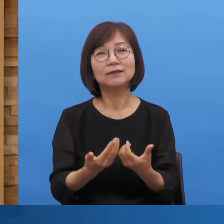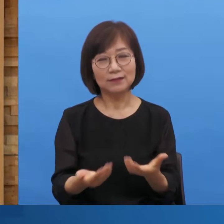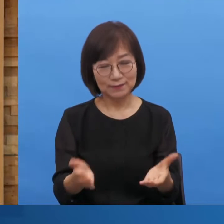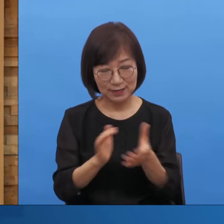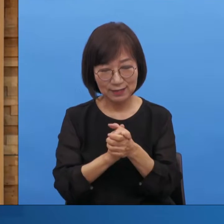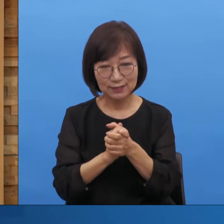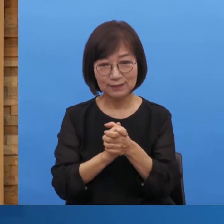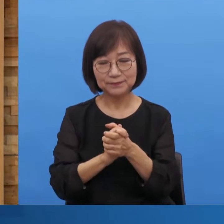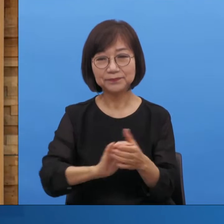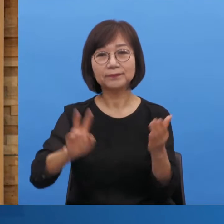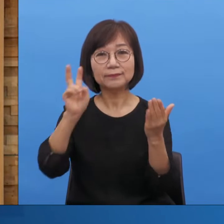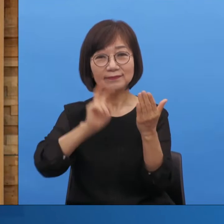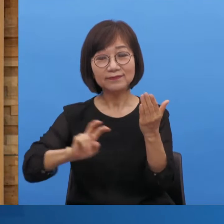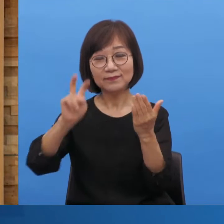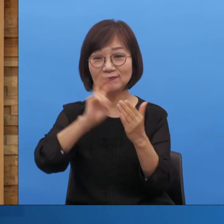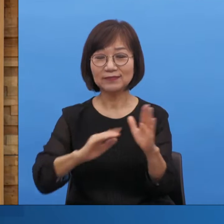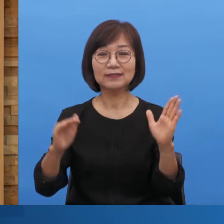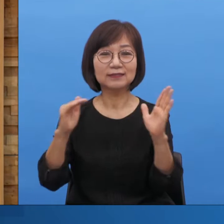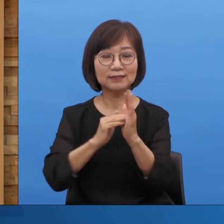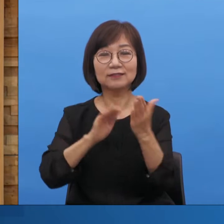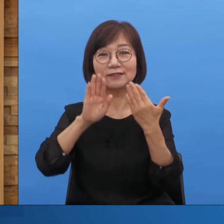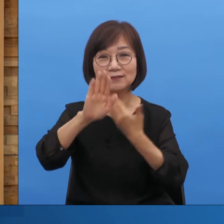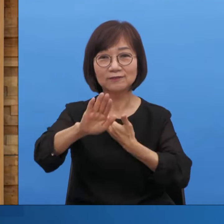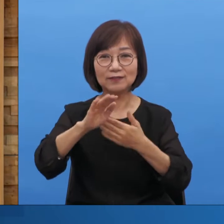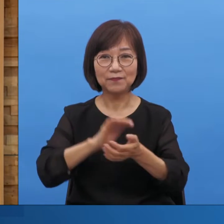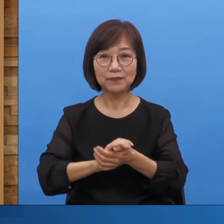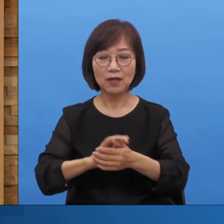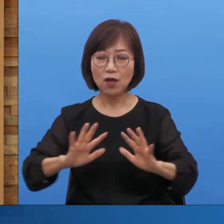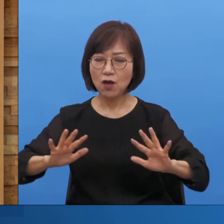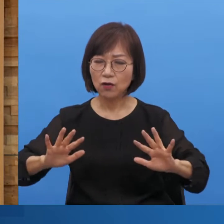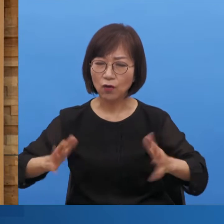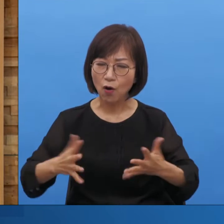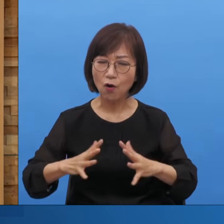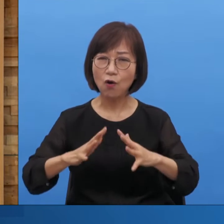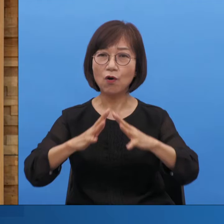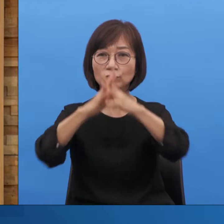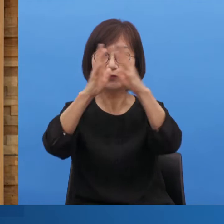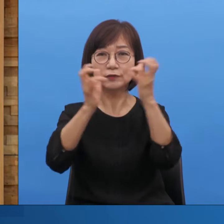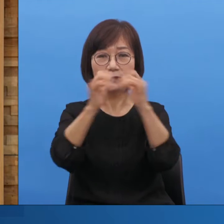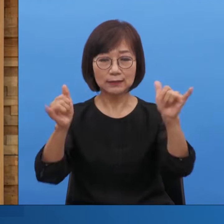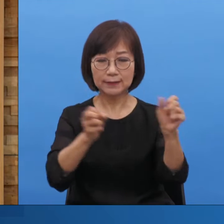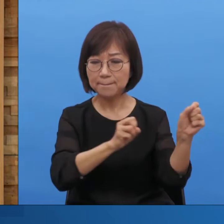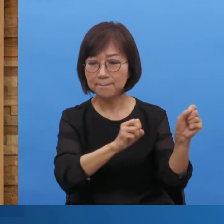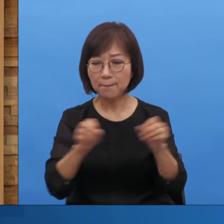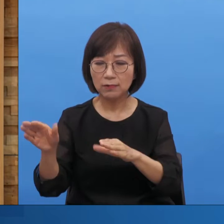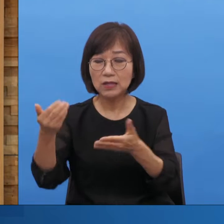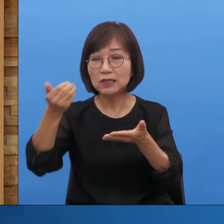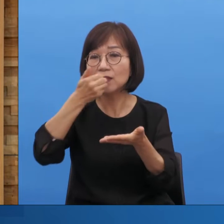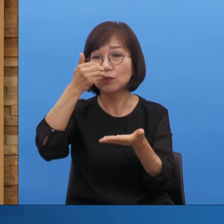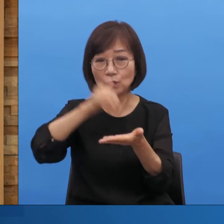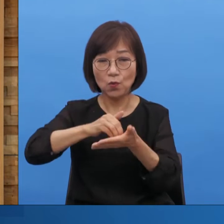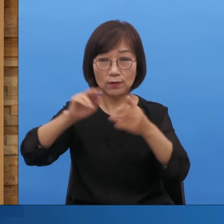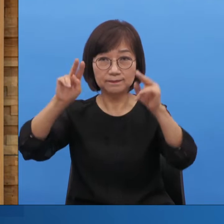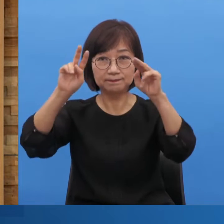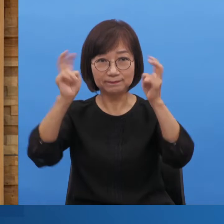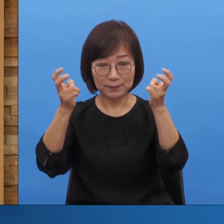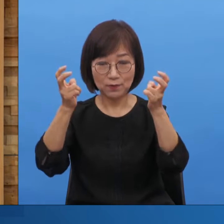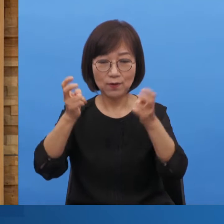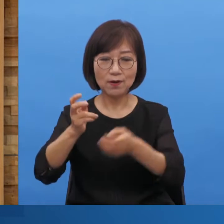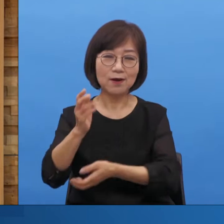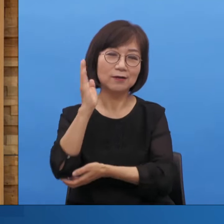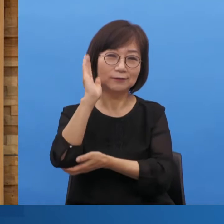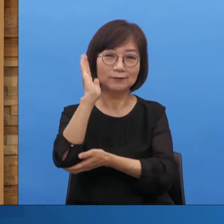다윗 찬양대에서 하나님께 찬양 드린 후에 건축자들이 버린 돌이라는 제목으로 당정 목사님 말씀